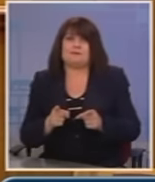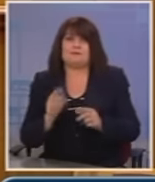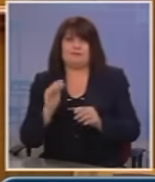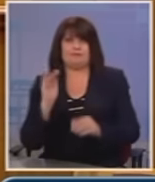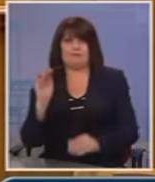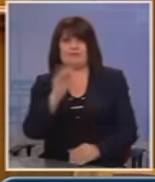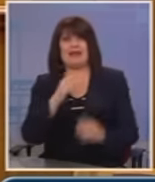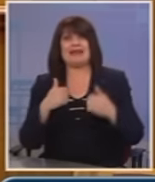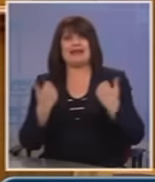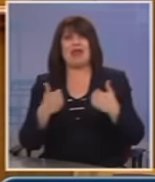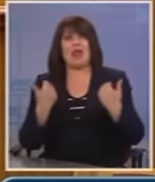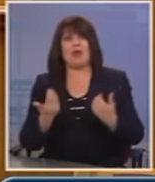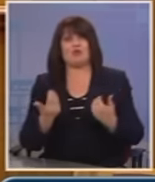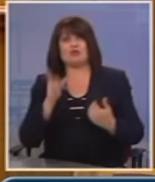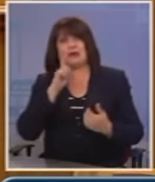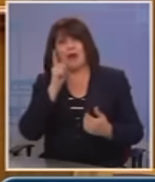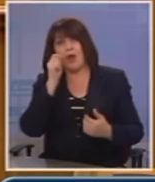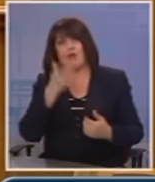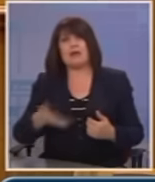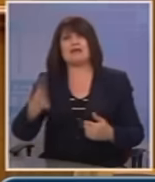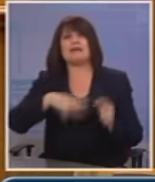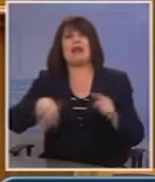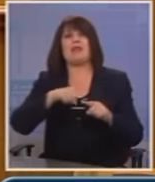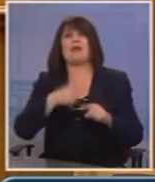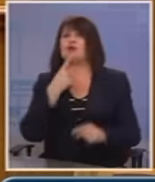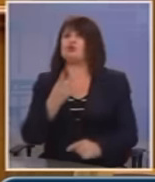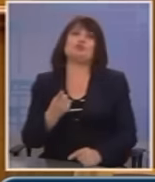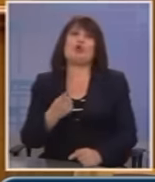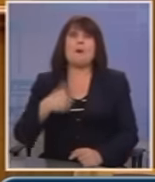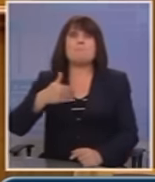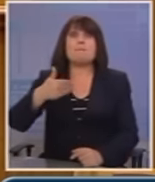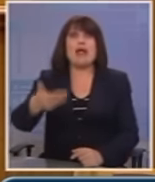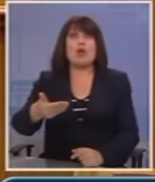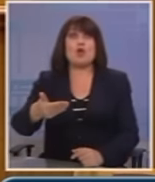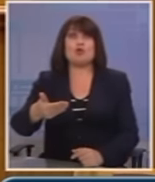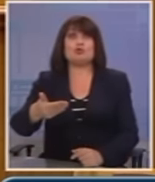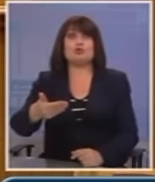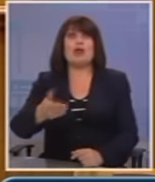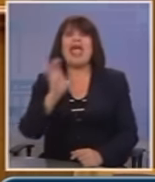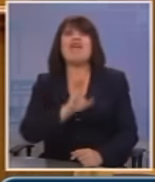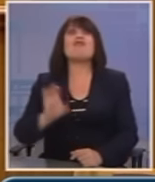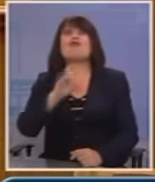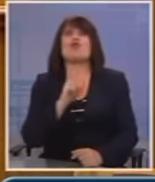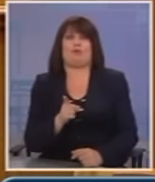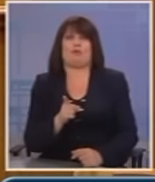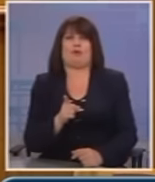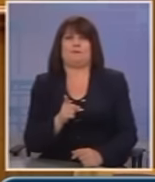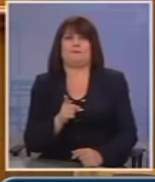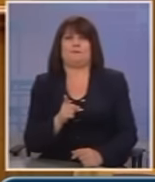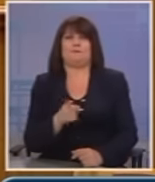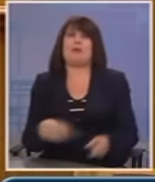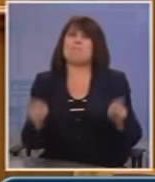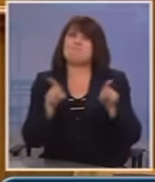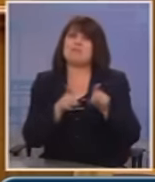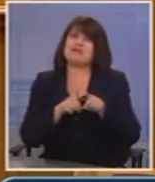Απευθύνομαι στους νέους και στις νέες της χώρας μου, για να τους πω ότι το μέλλον τους είναι στην Ευρώπη. Μαζί